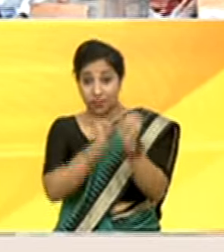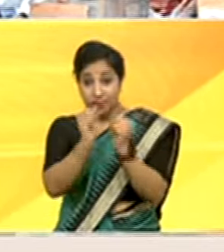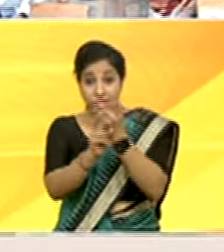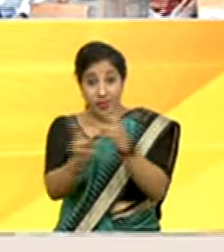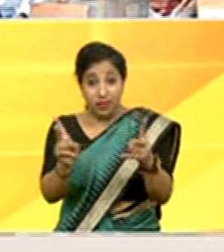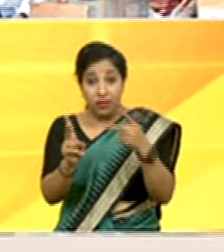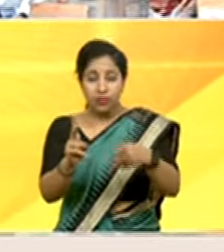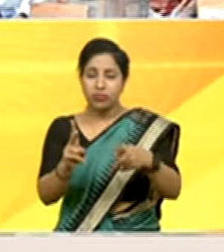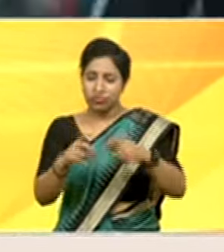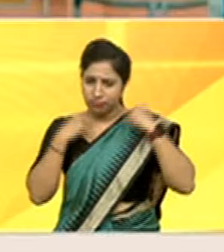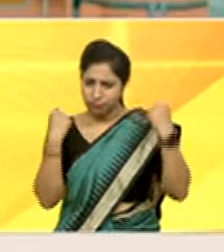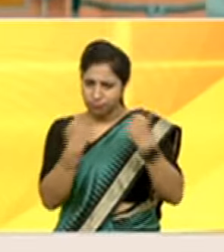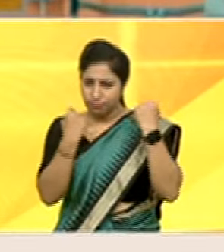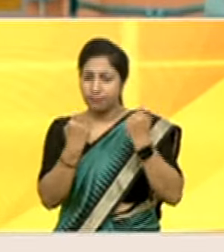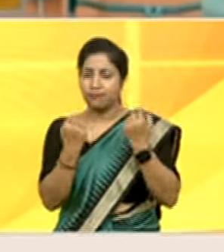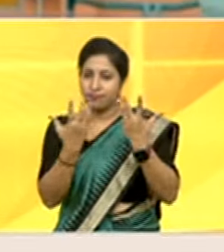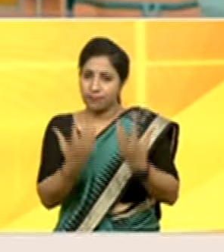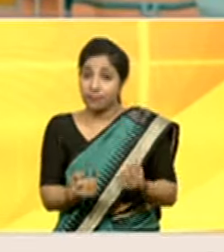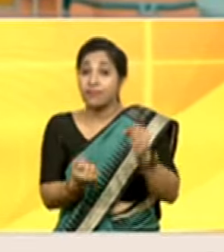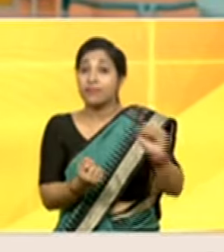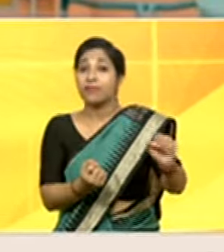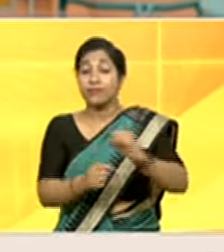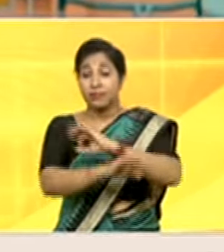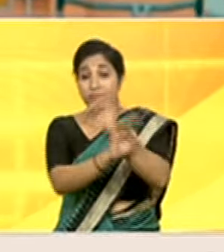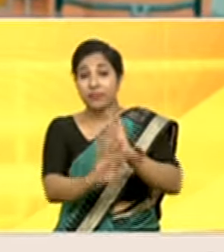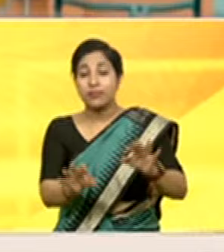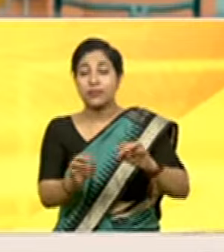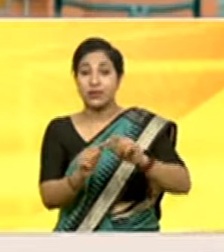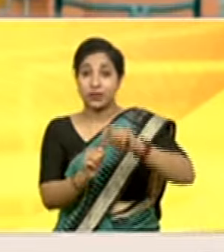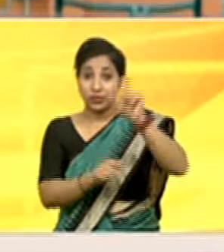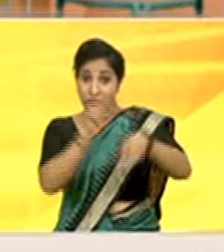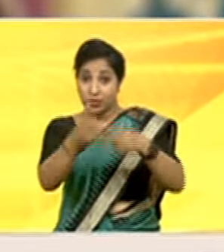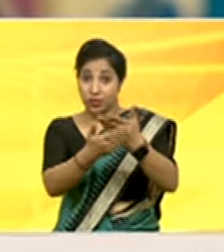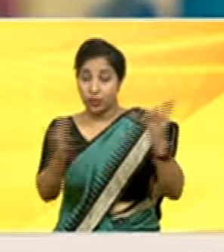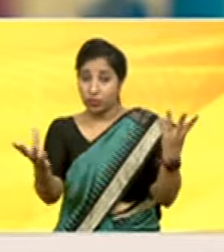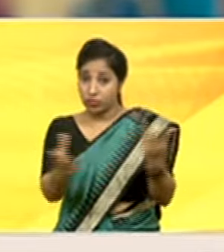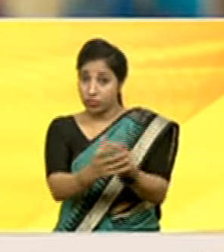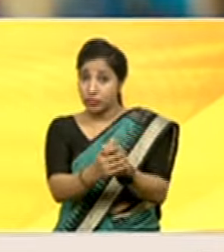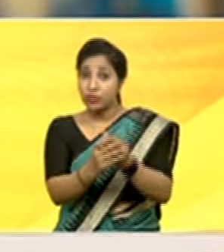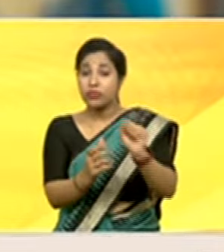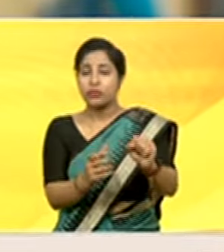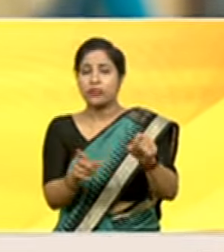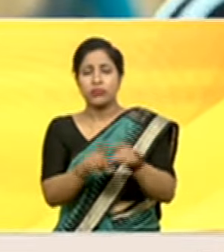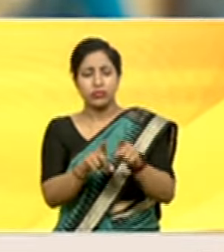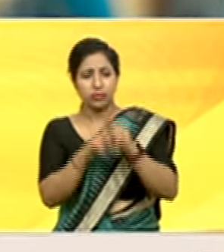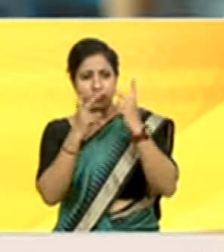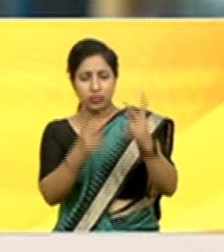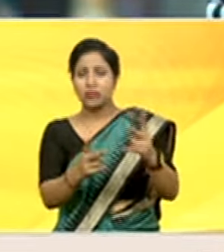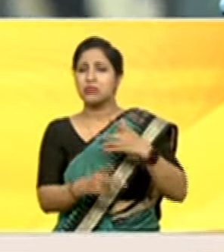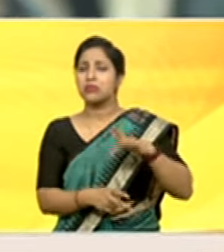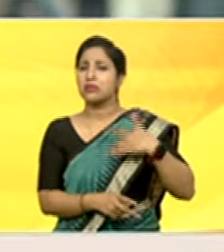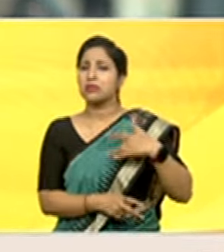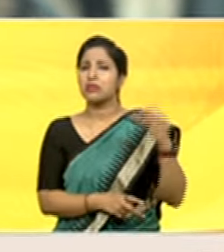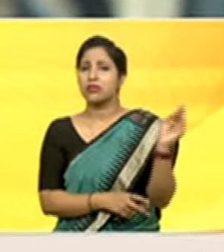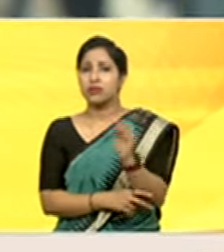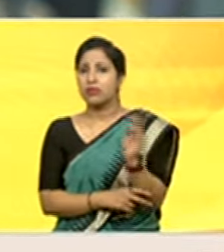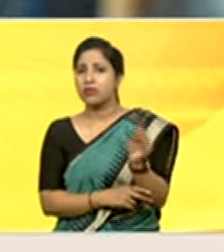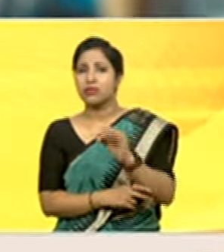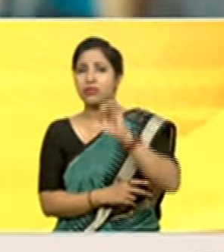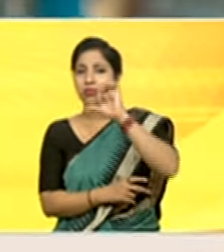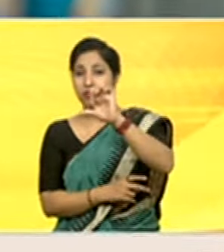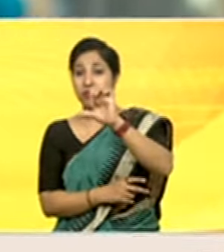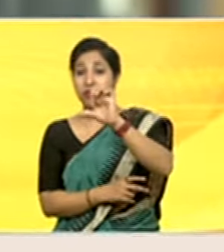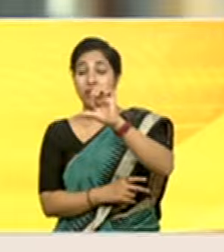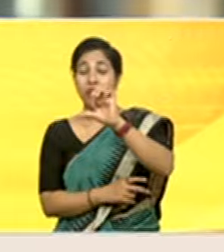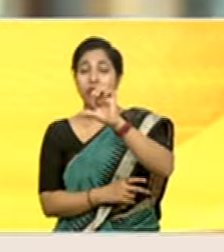जीजान से जुटे हुए थे सभी खिलाडियों को मिला दे तो इन सबने करीब 900